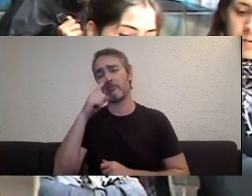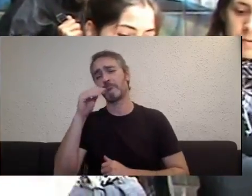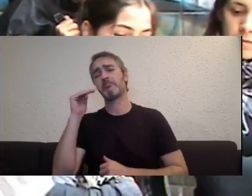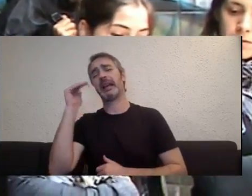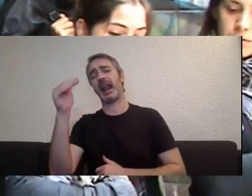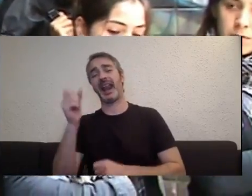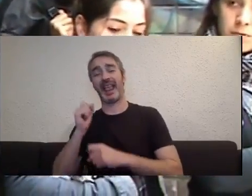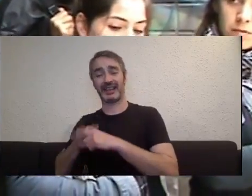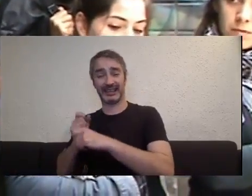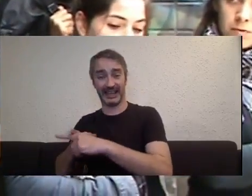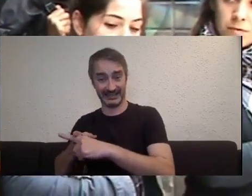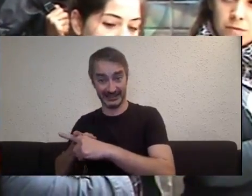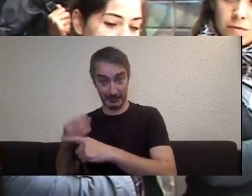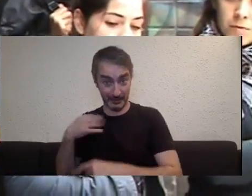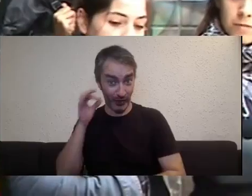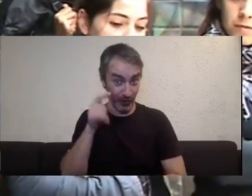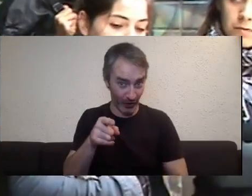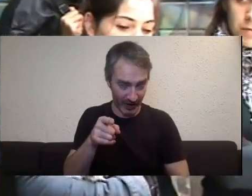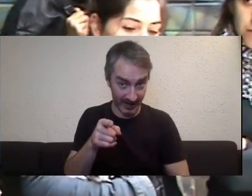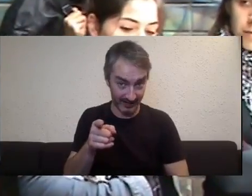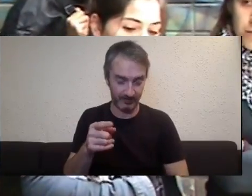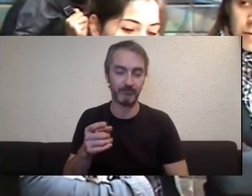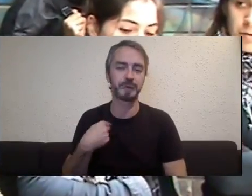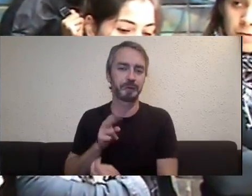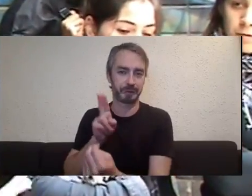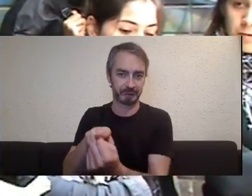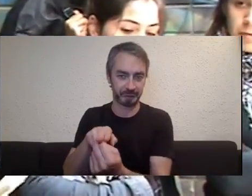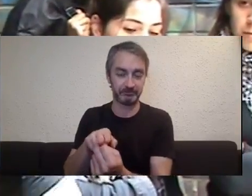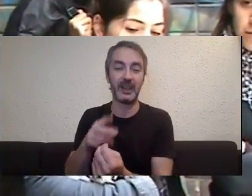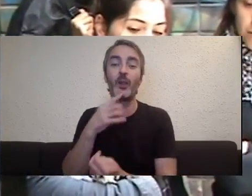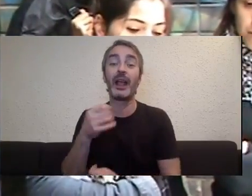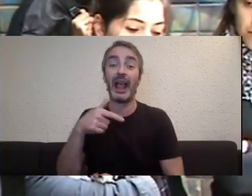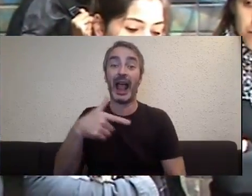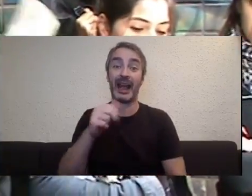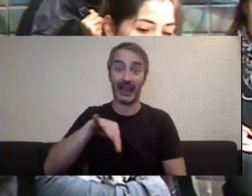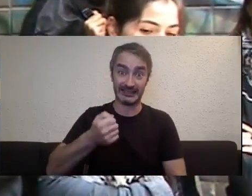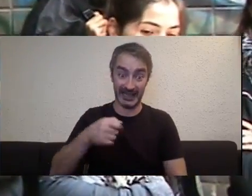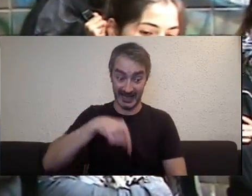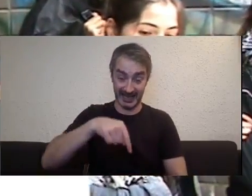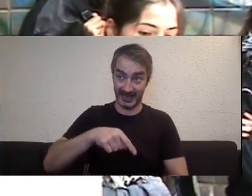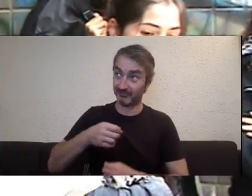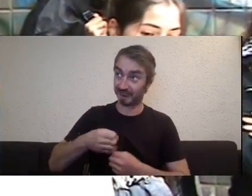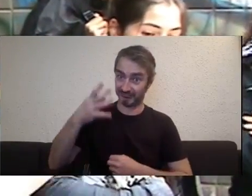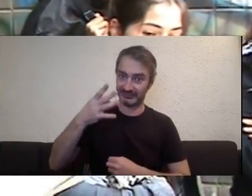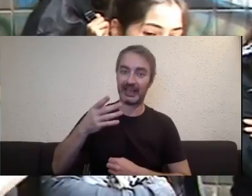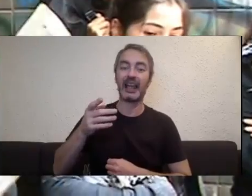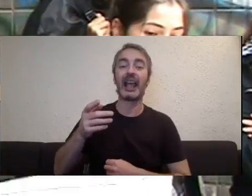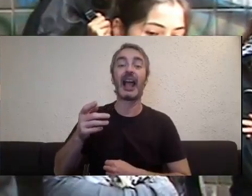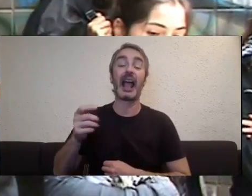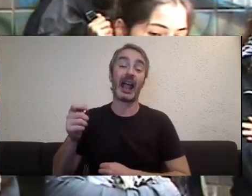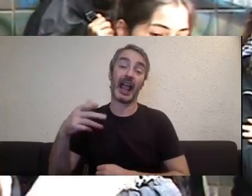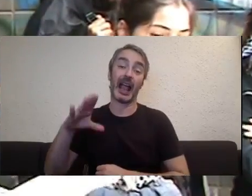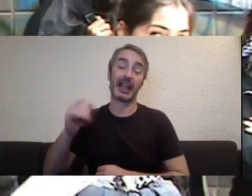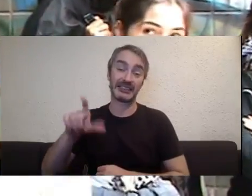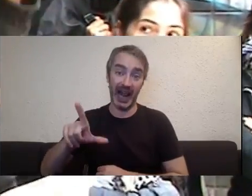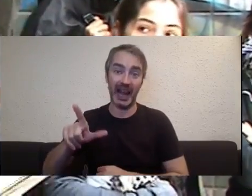la que portava retirada un temps, d'alguna manera, doncs... Diguem que la garnatxa va servir perquè també la